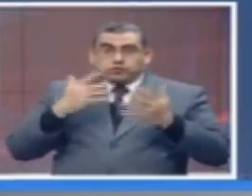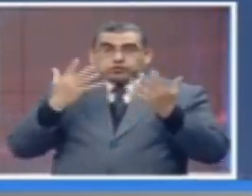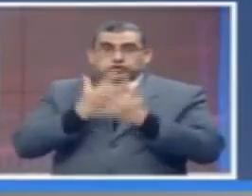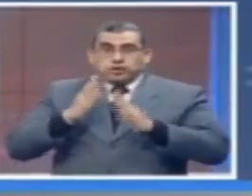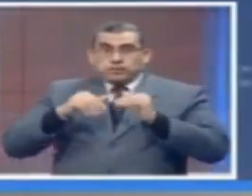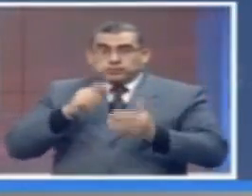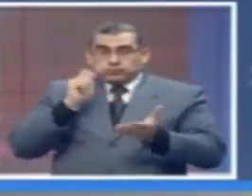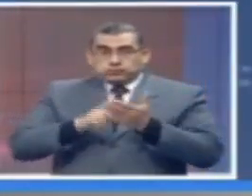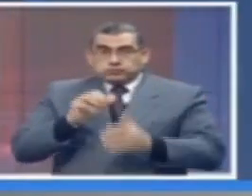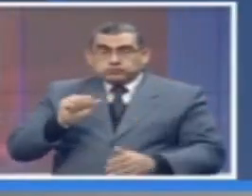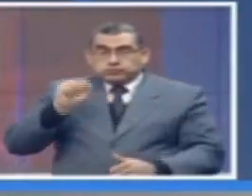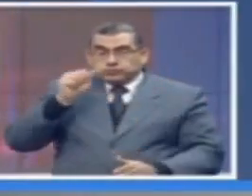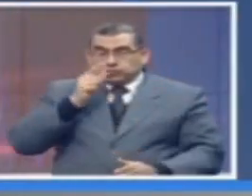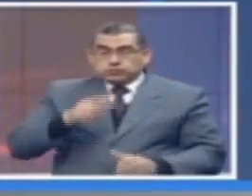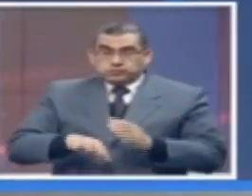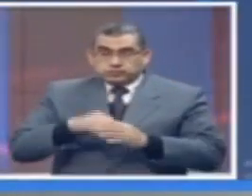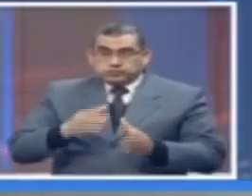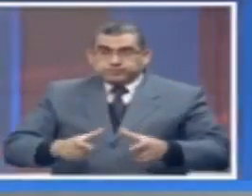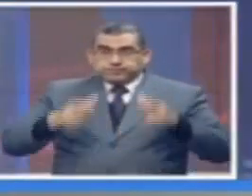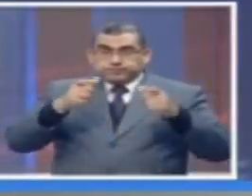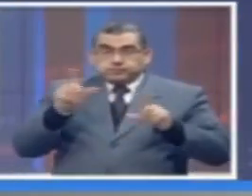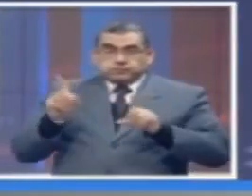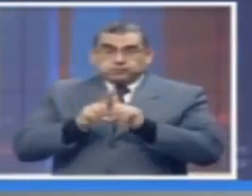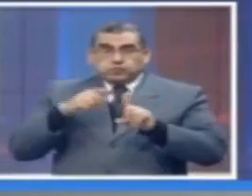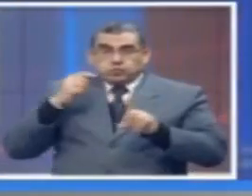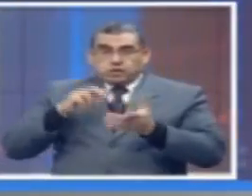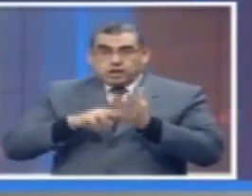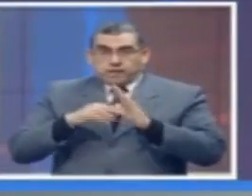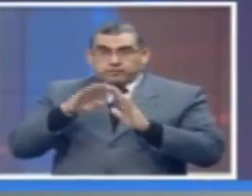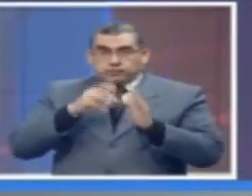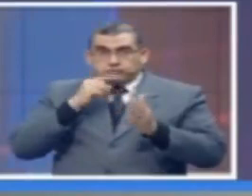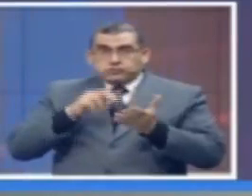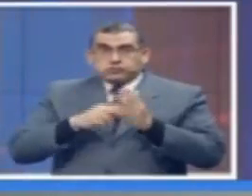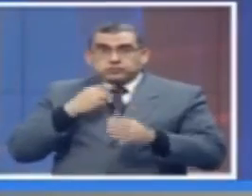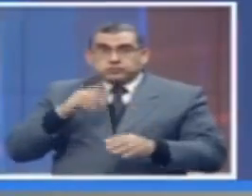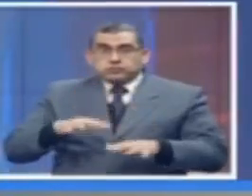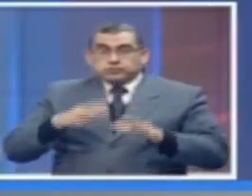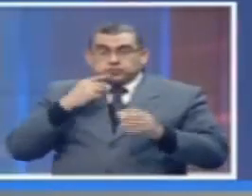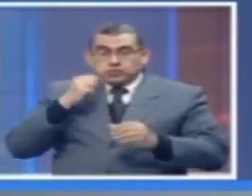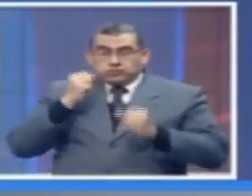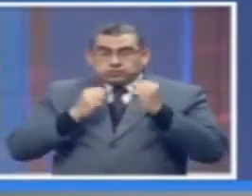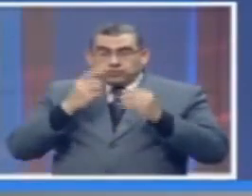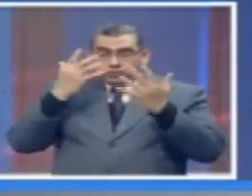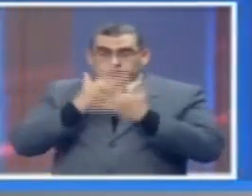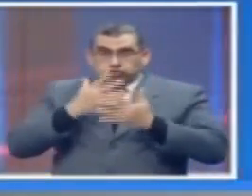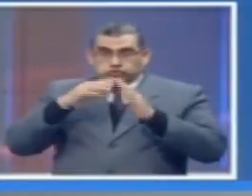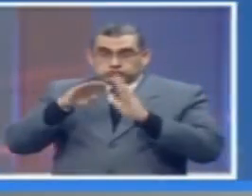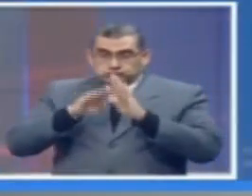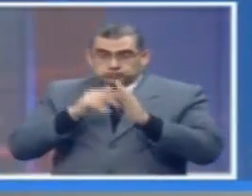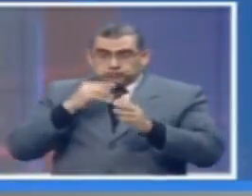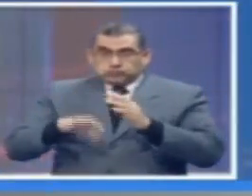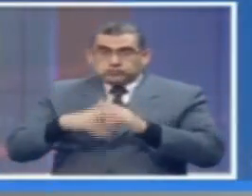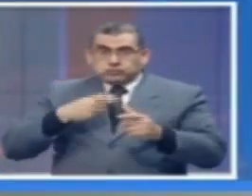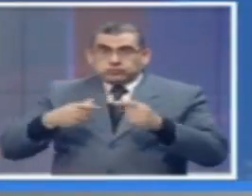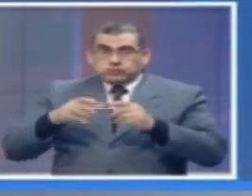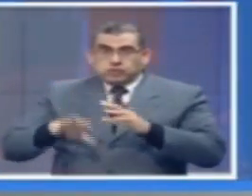المصرية القابضة للصوامع التابعة للوزارة وزارة التموين أن الصوامع قد تم إنشاؤها وفق المقاييس